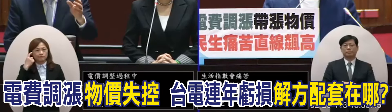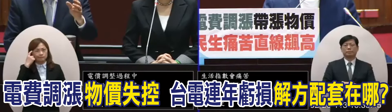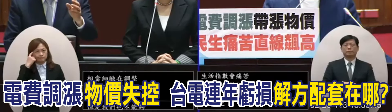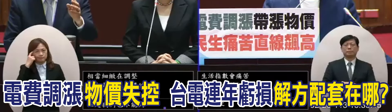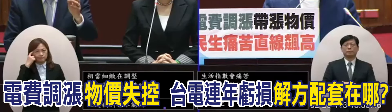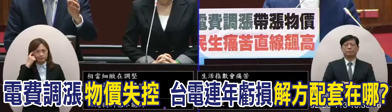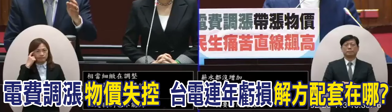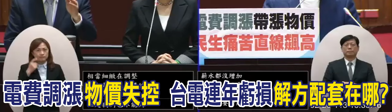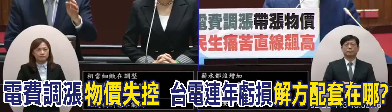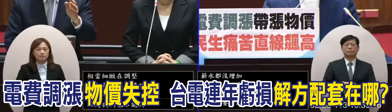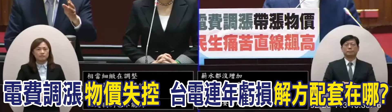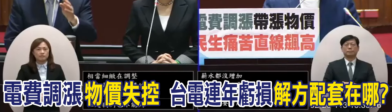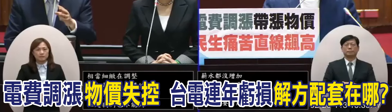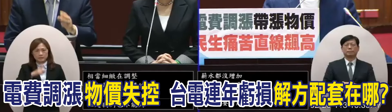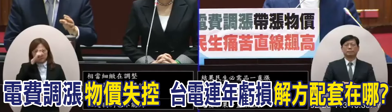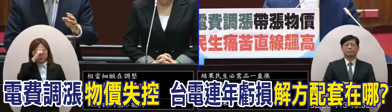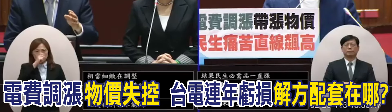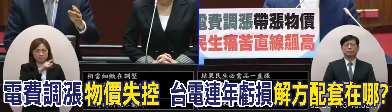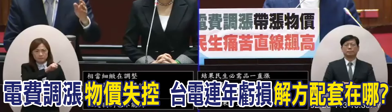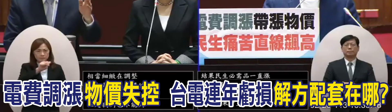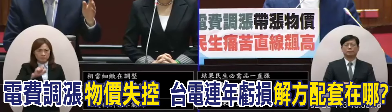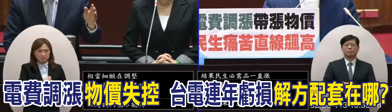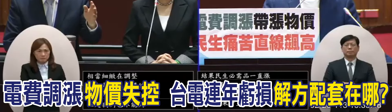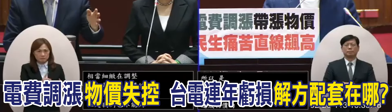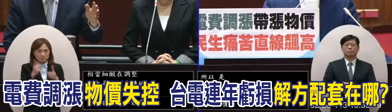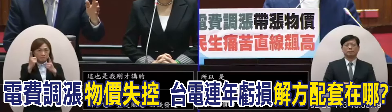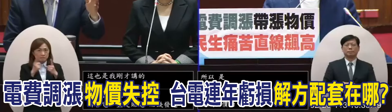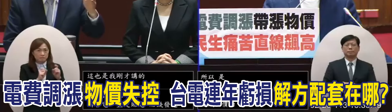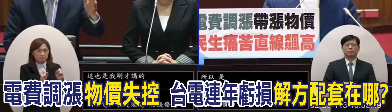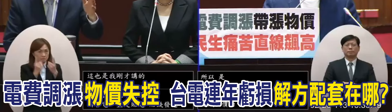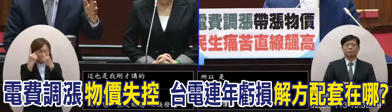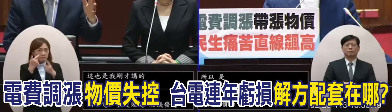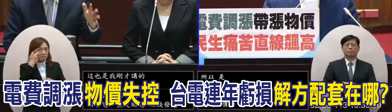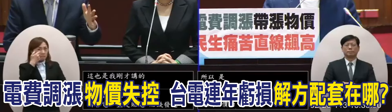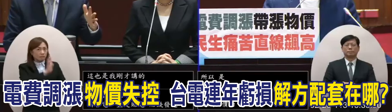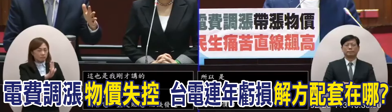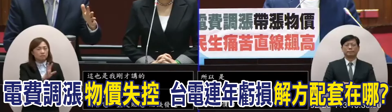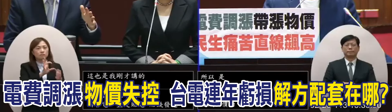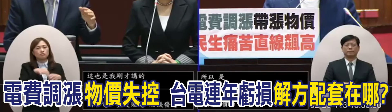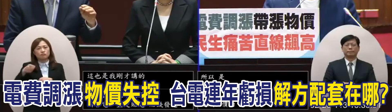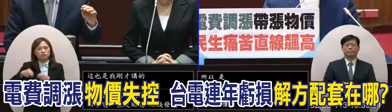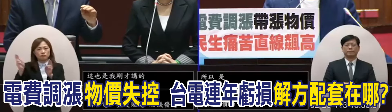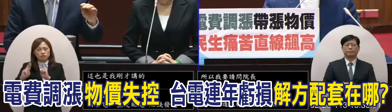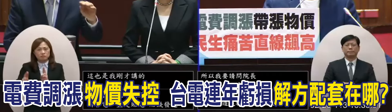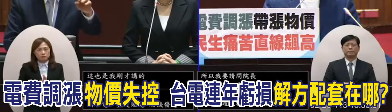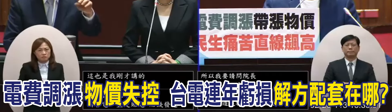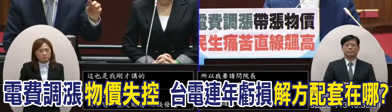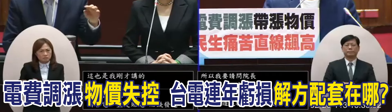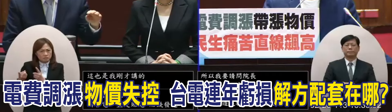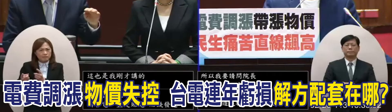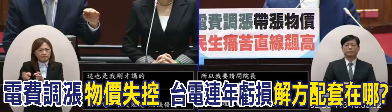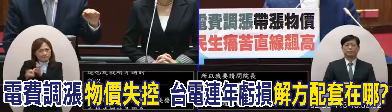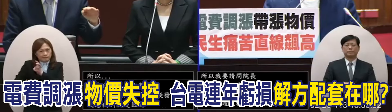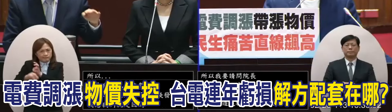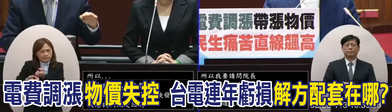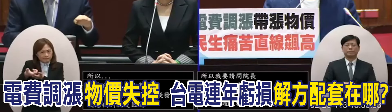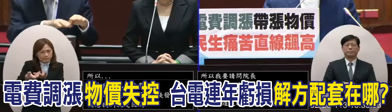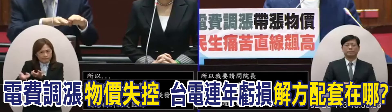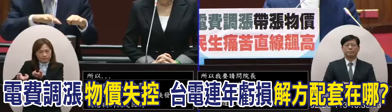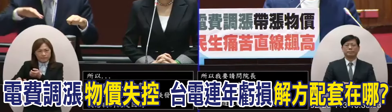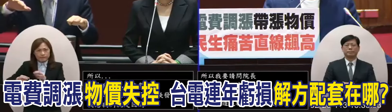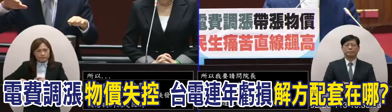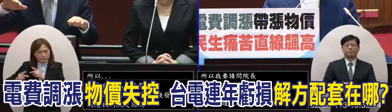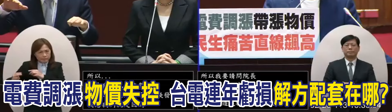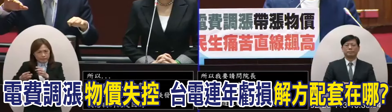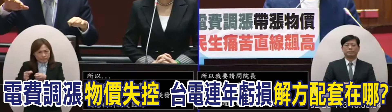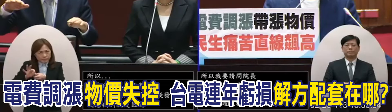是因为不让物价有失控，所以我们才会把电费的调整，调得很细致。刚才我讲的，而且没有调